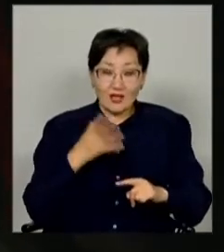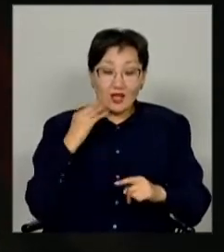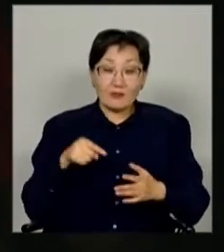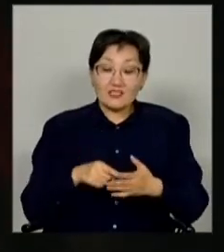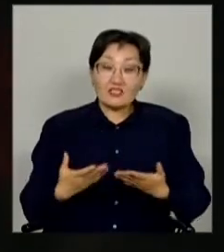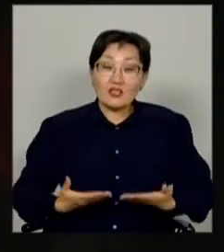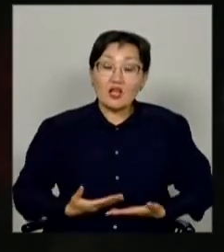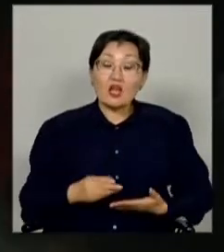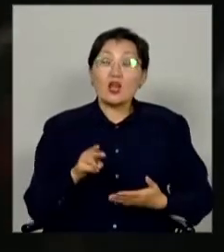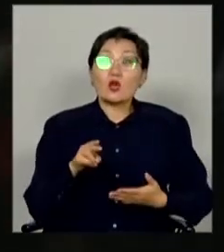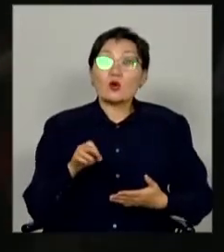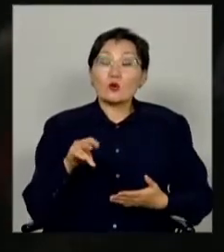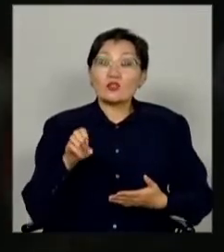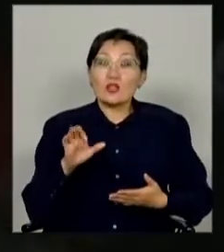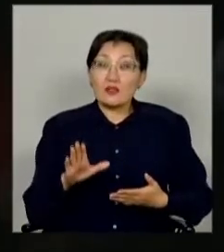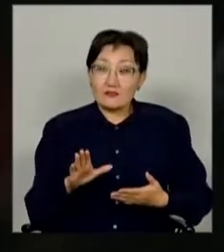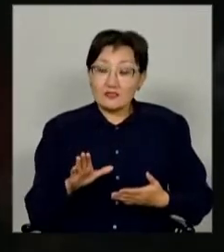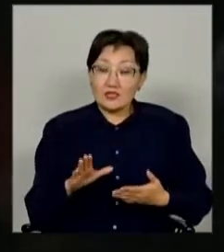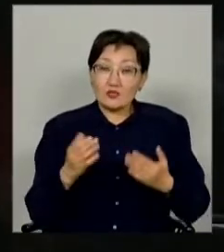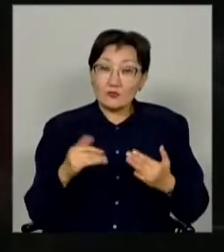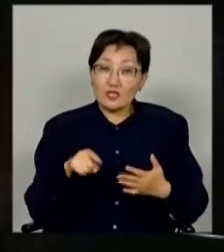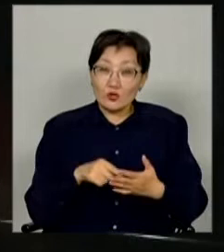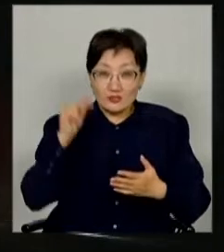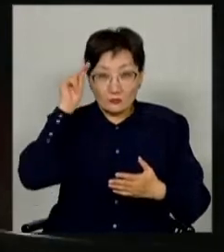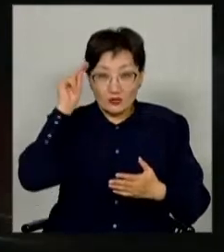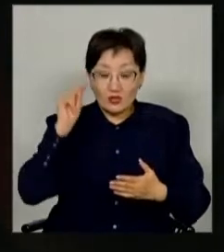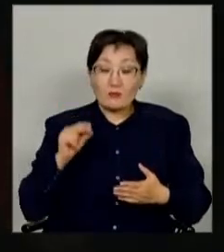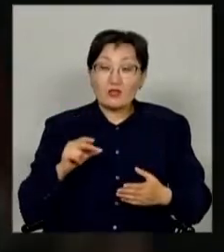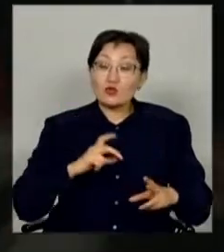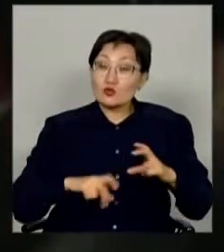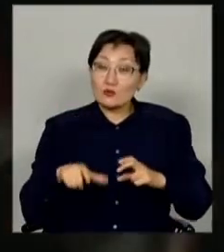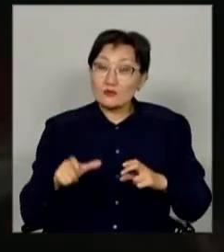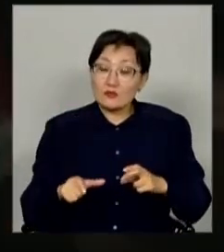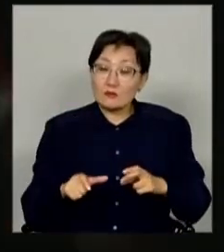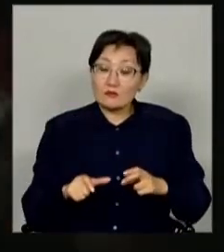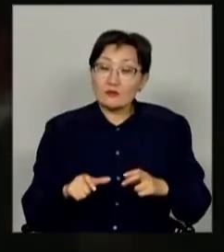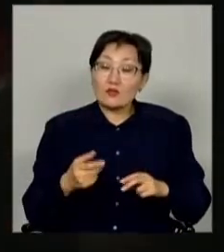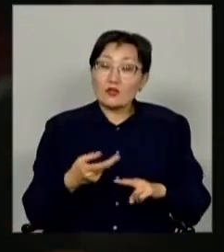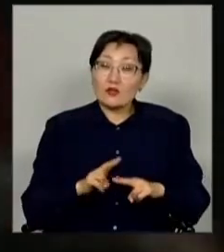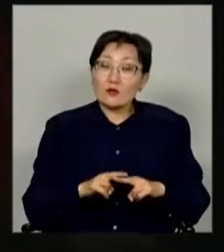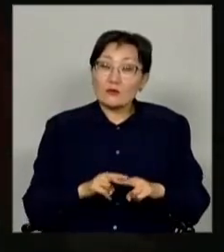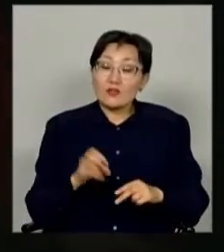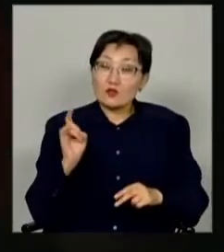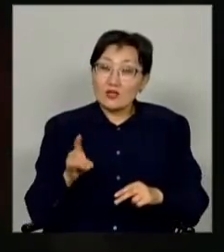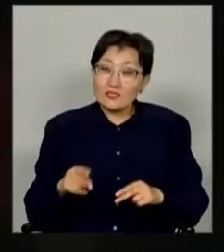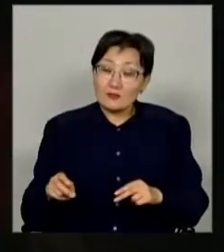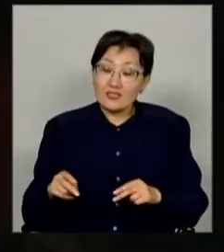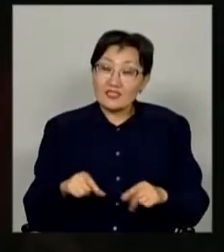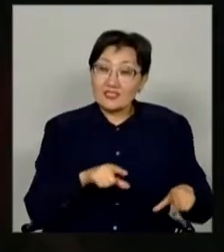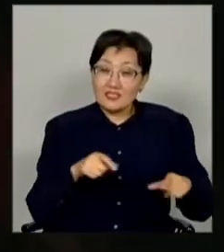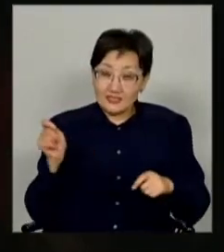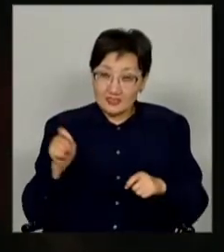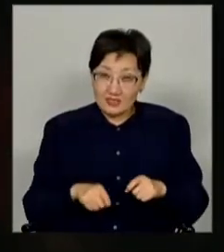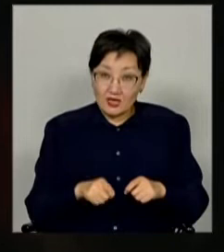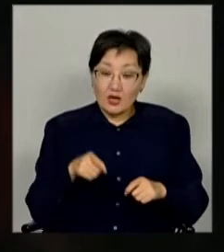тұрамын, осы Қапшағай бұрынғы қазір Қонаев қаласында оқимын, студентпін. Арғарды мен осы жаққа шығып такси ұстайтынмын, оған 1000 теңге